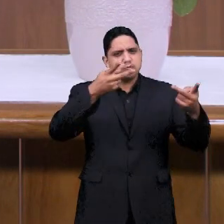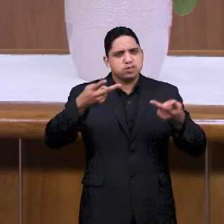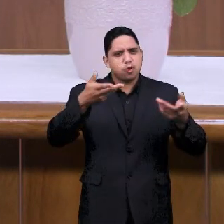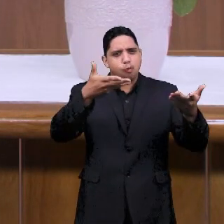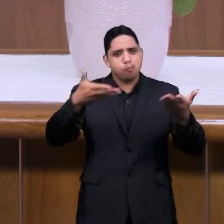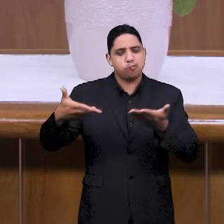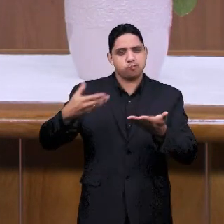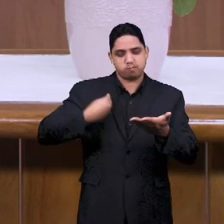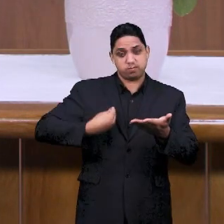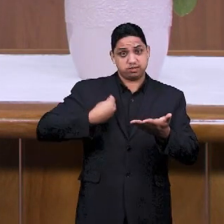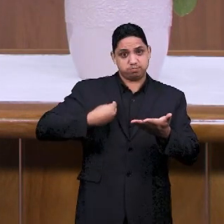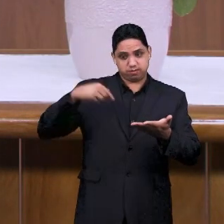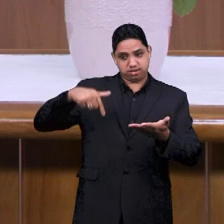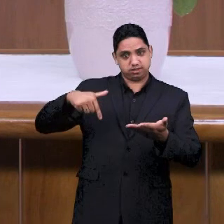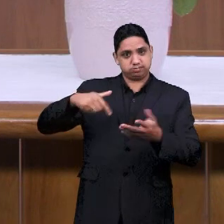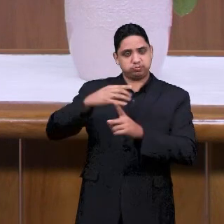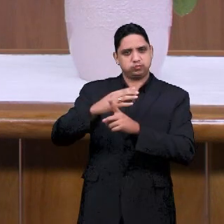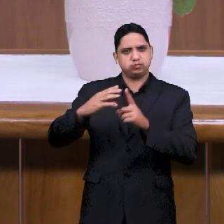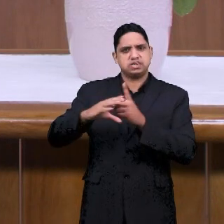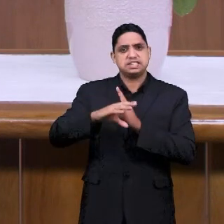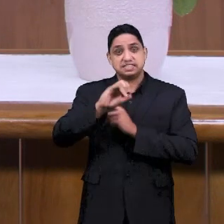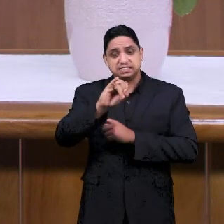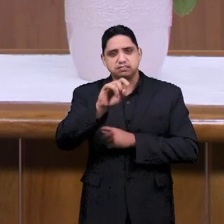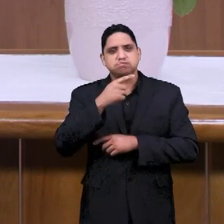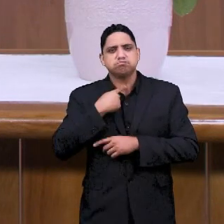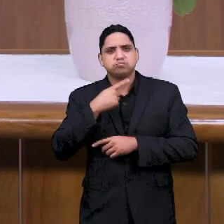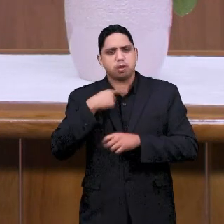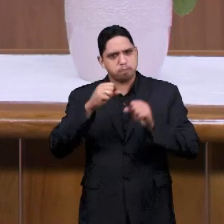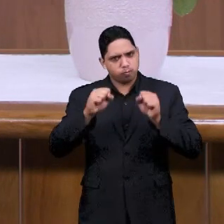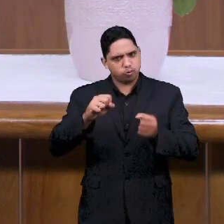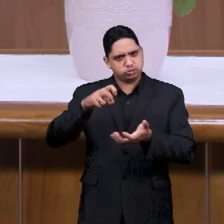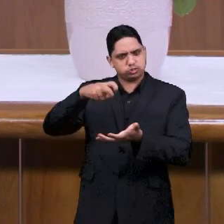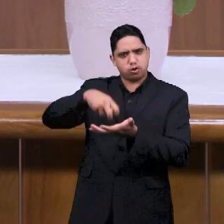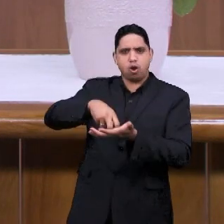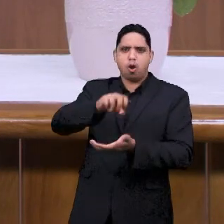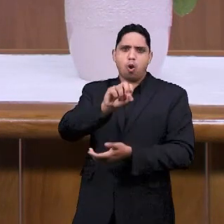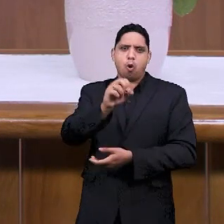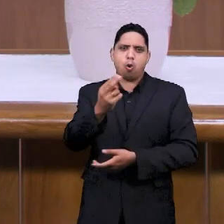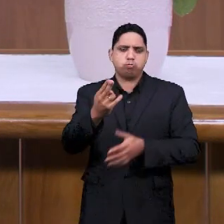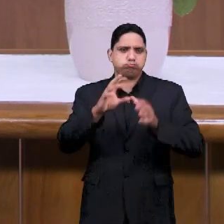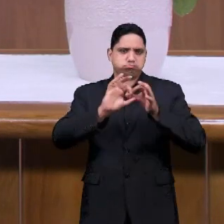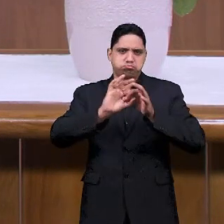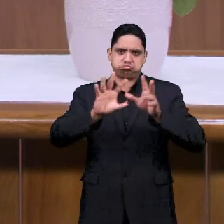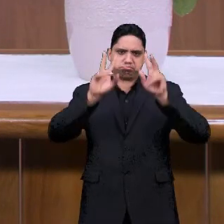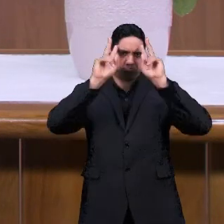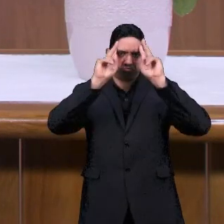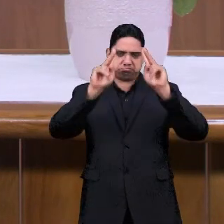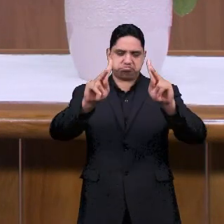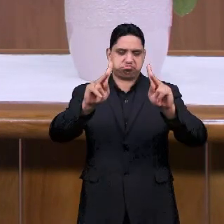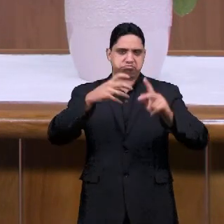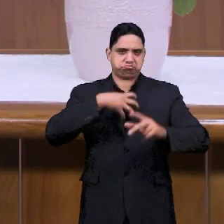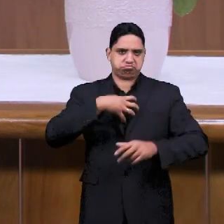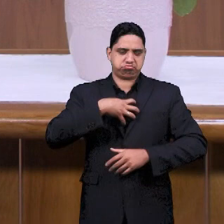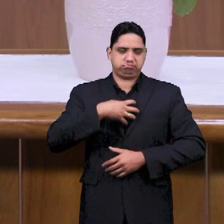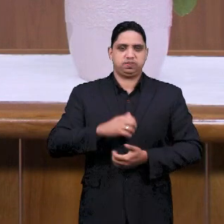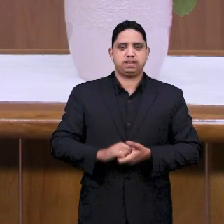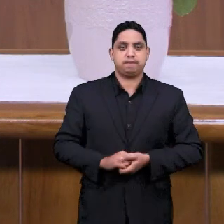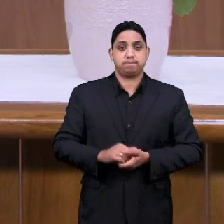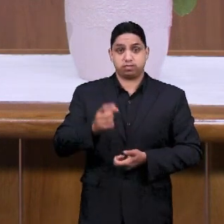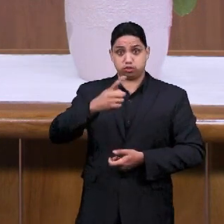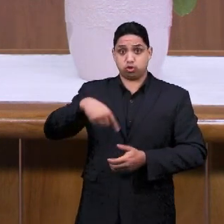d'une invitation pour participer de ce culte, si vous souhaitez, vous pouvez nous accompagner dans ce geste ou rester dans la manière